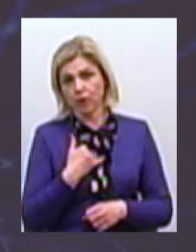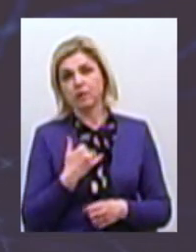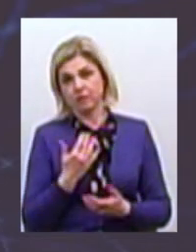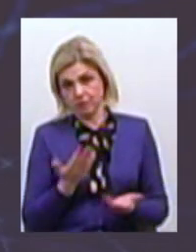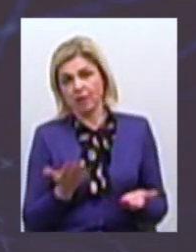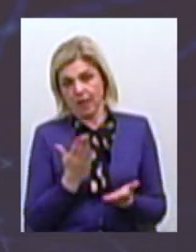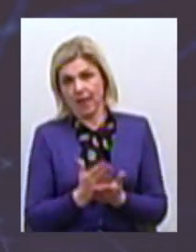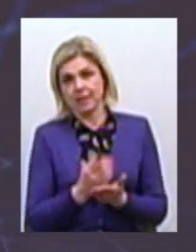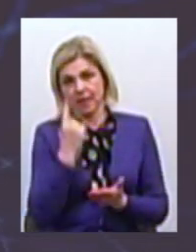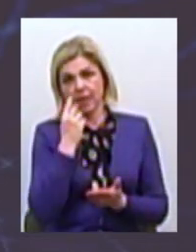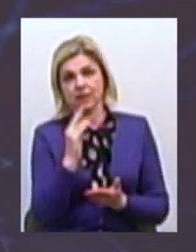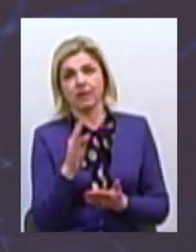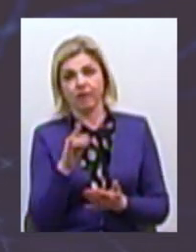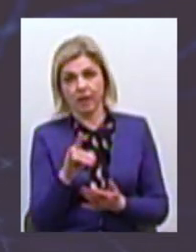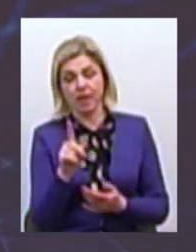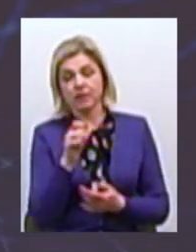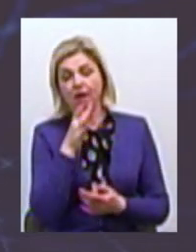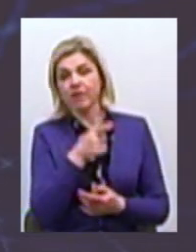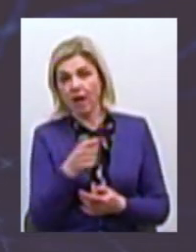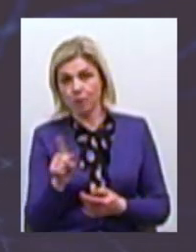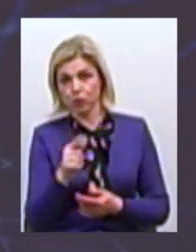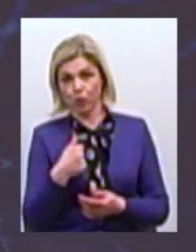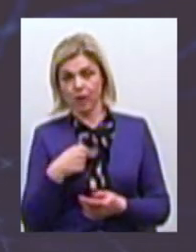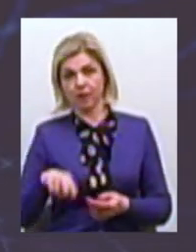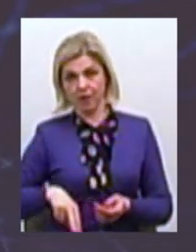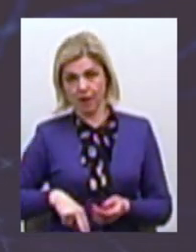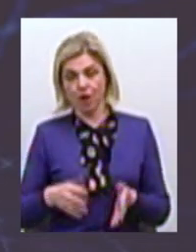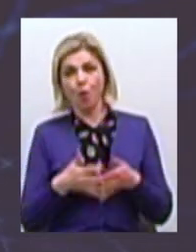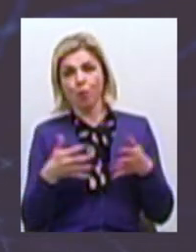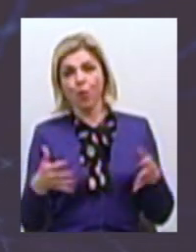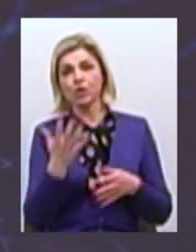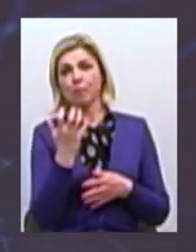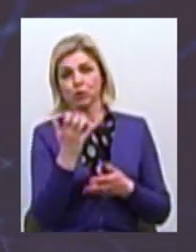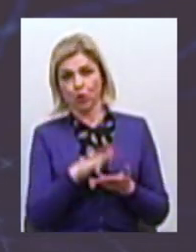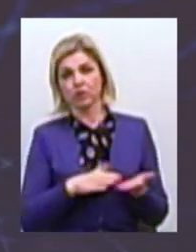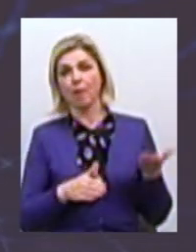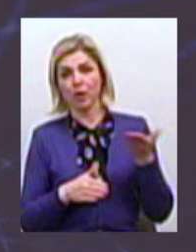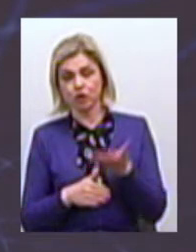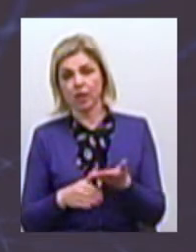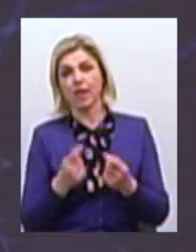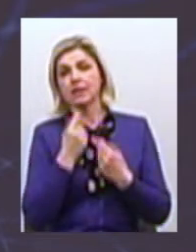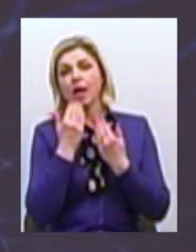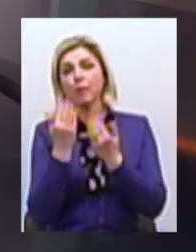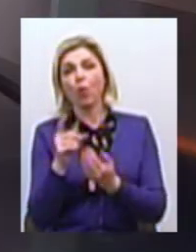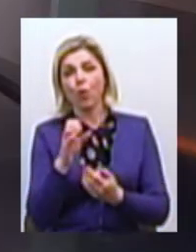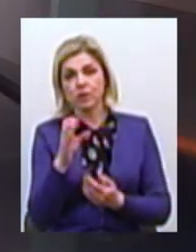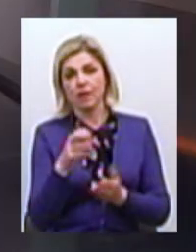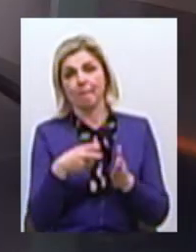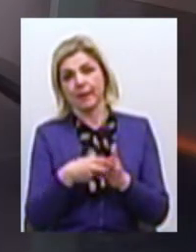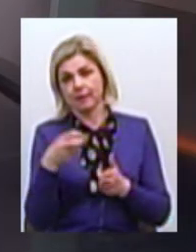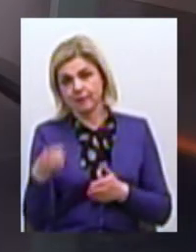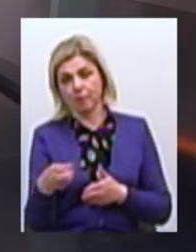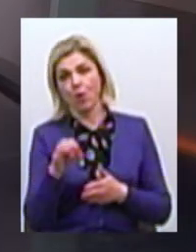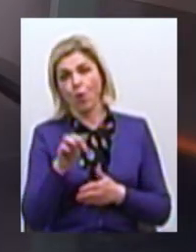цифры, за время, что я директор, больше 500 обращений, запросов, писем